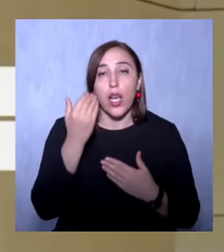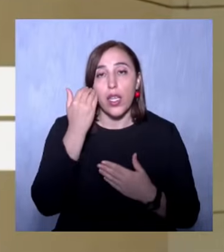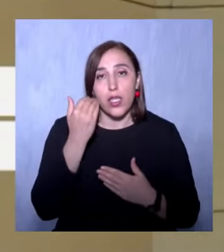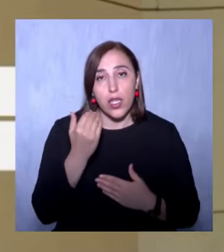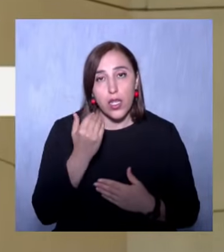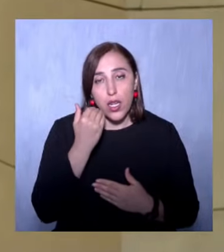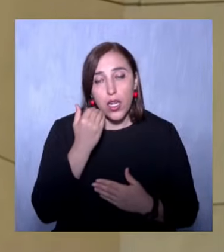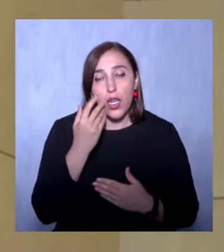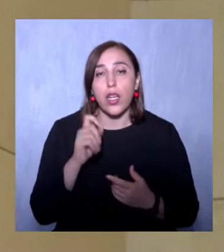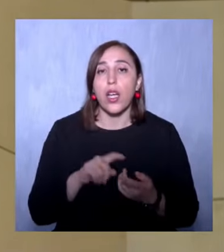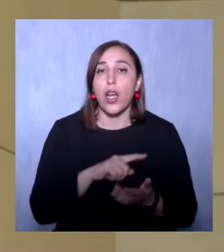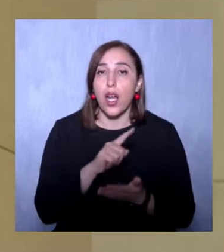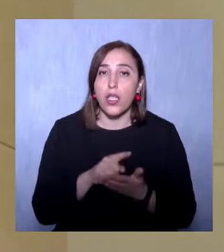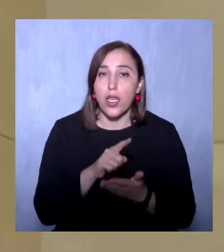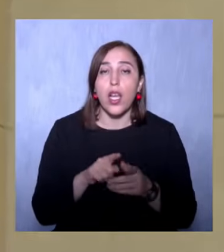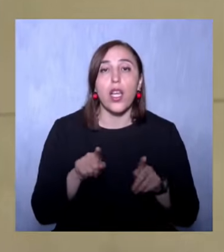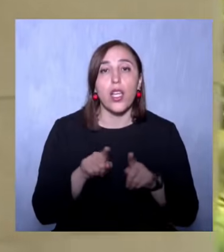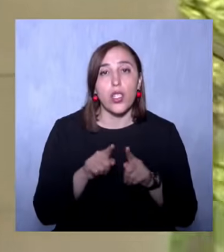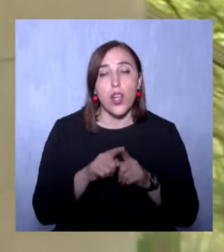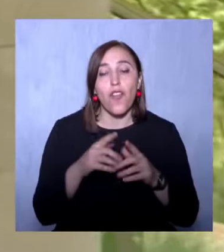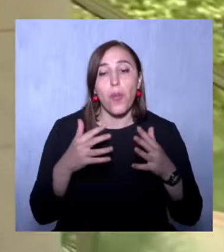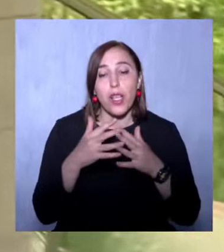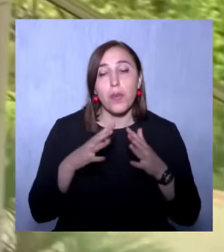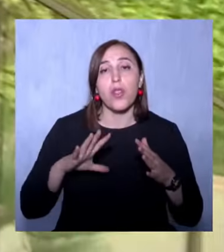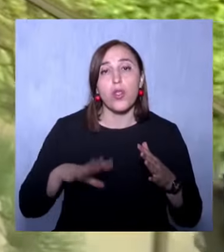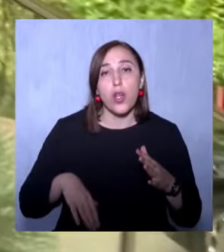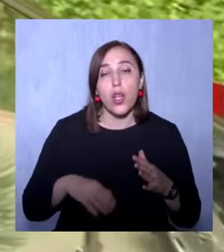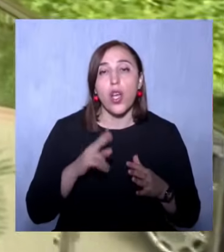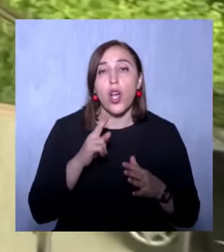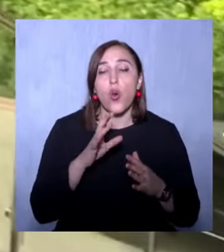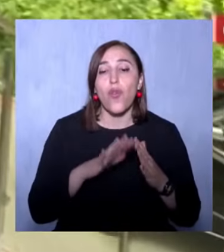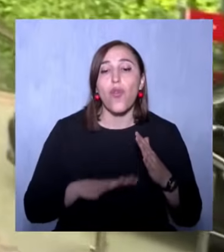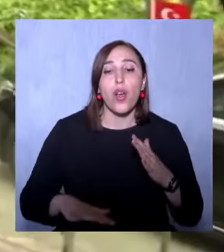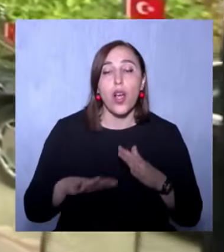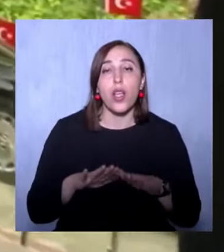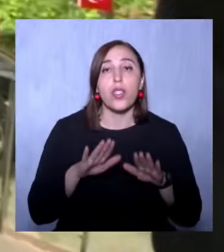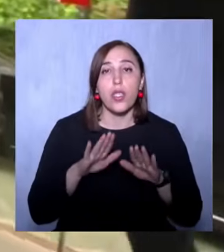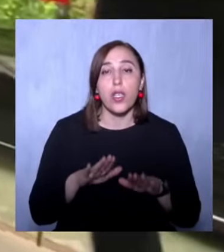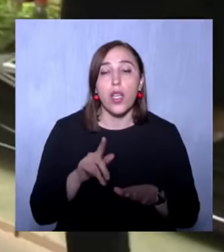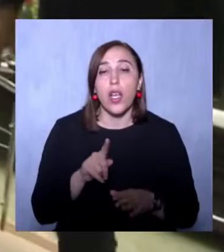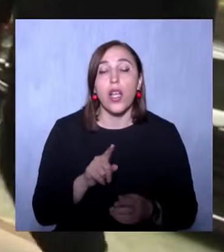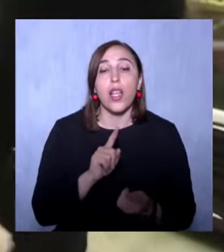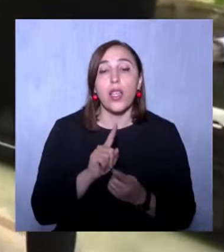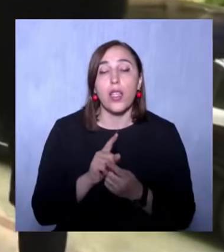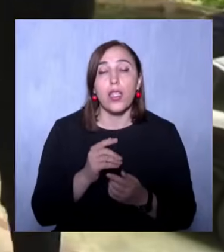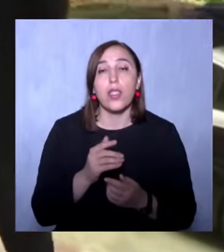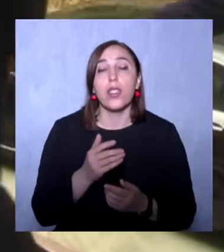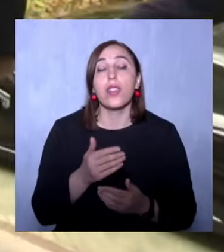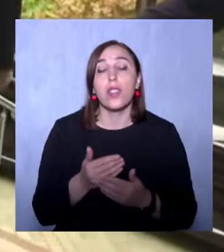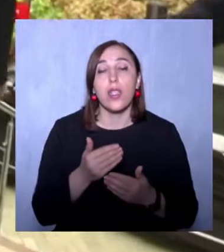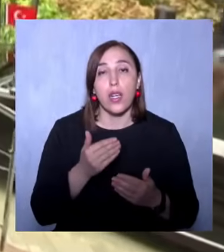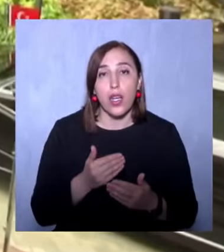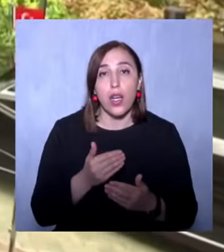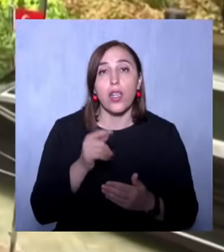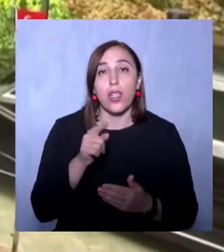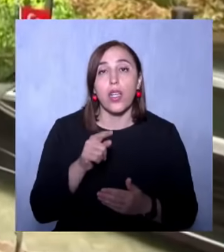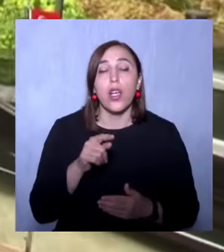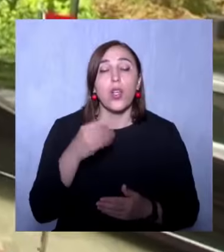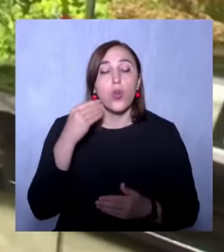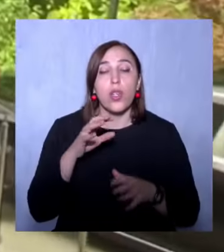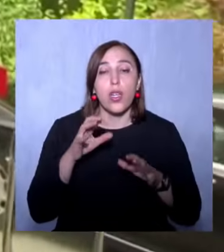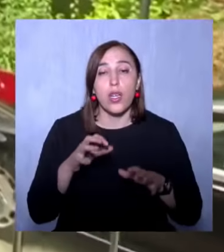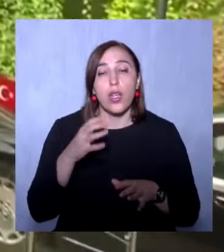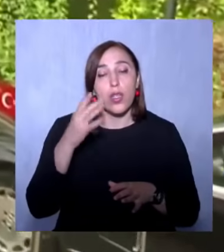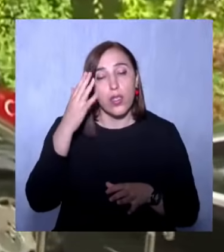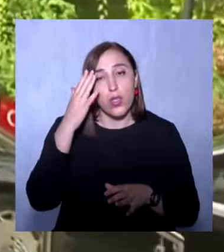Սիրիային վերաբերող հարցեր, այլև հետպատերազմյան իրավիճակը Հարավային Կովկասում։ Այցից առաջ Էրդողան հրապարակավ նշել էր, որ մտադիր է